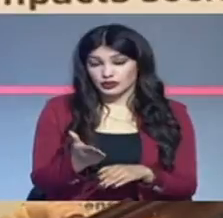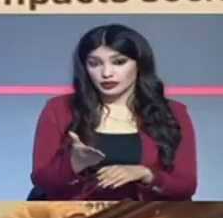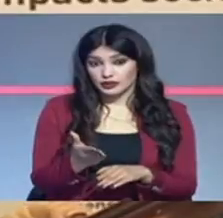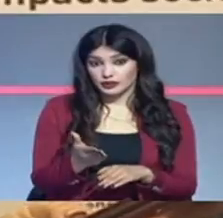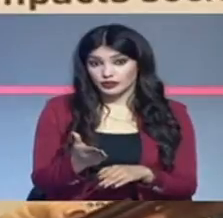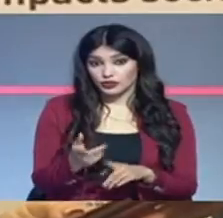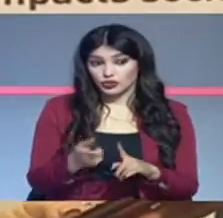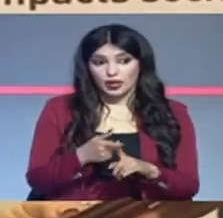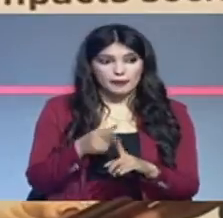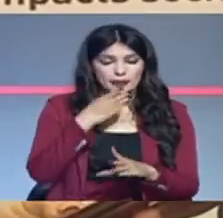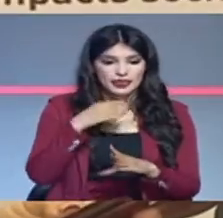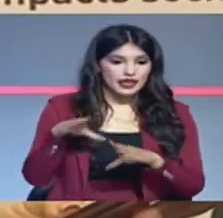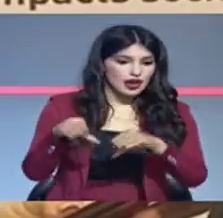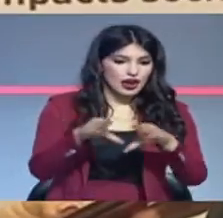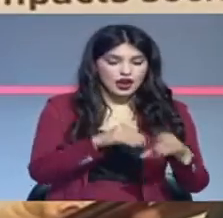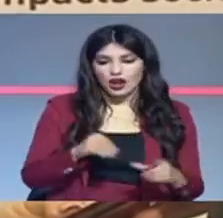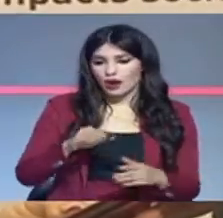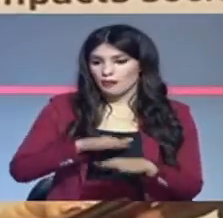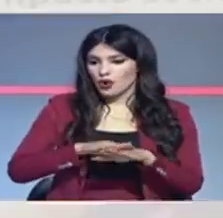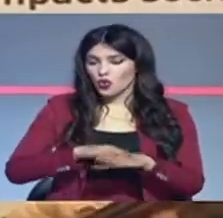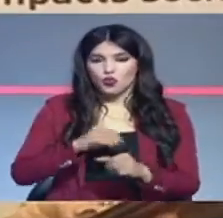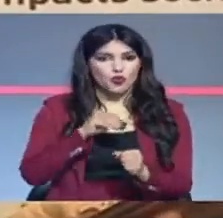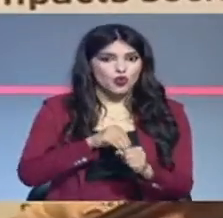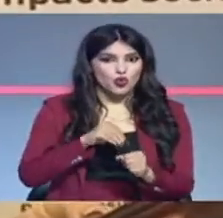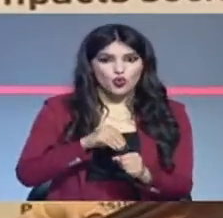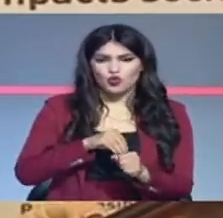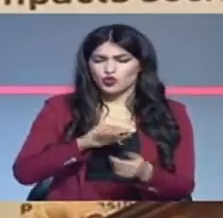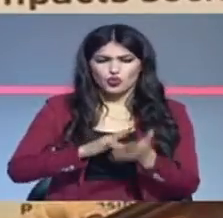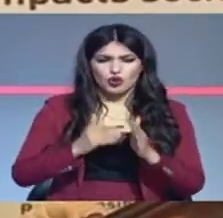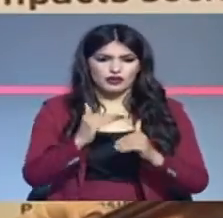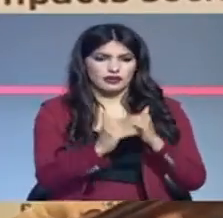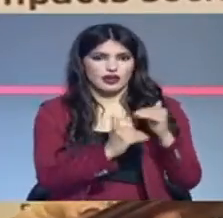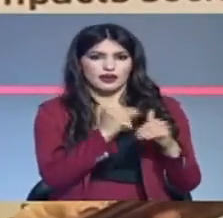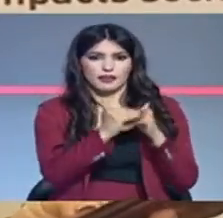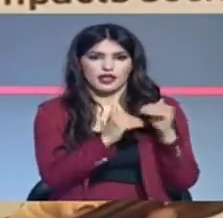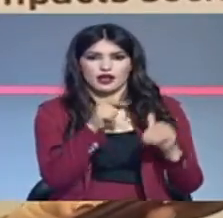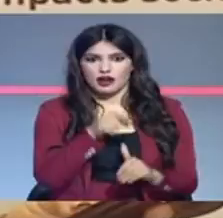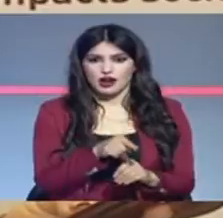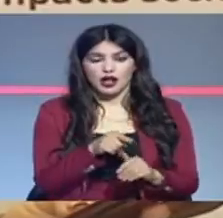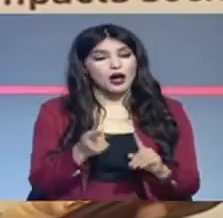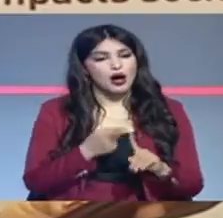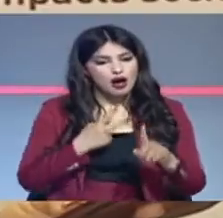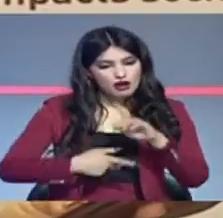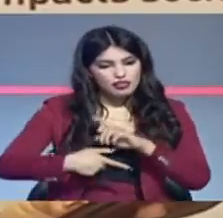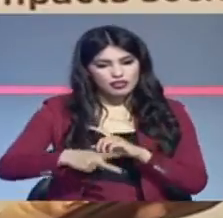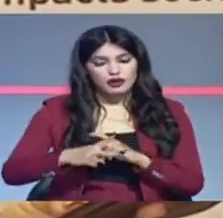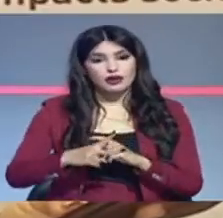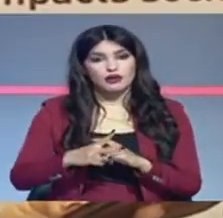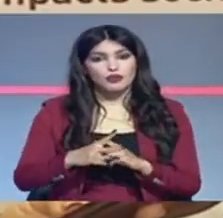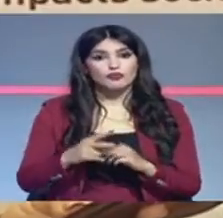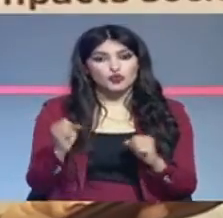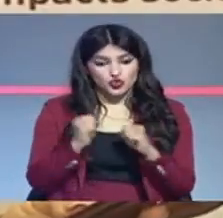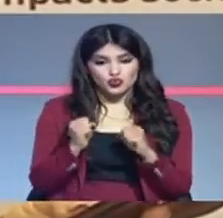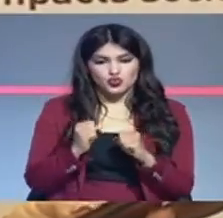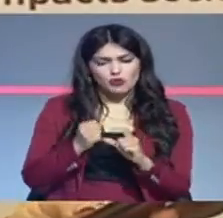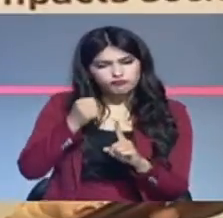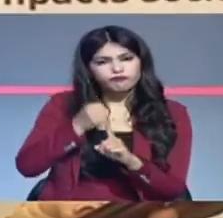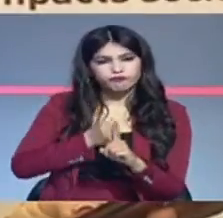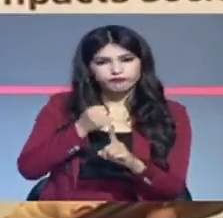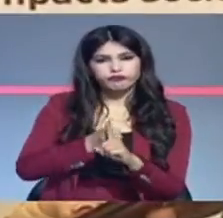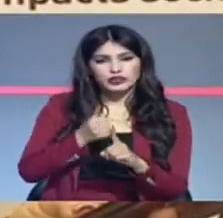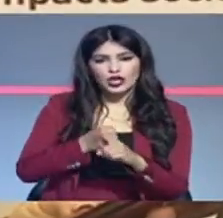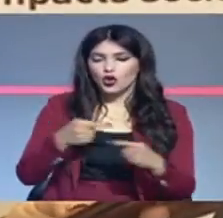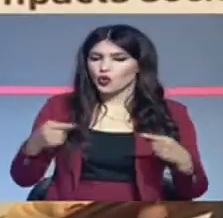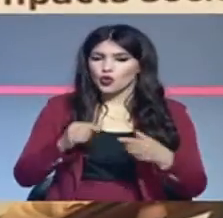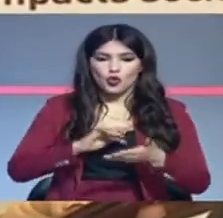المدن طريق المجالات التنمويه ستكون اكثر قدره للصمود و لمجابهه